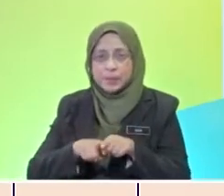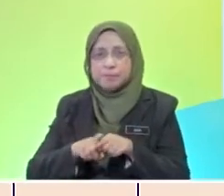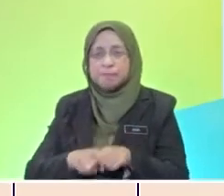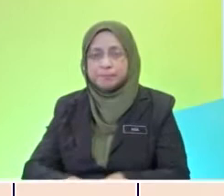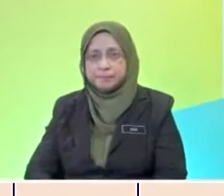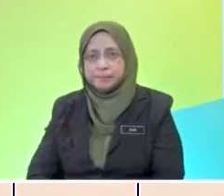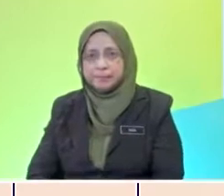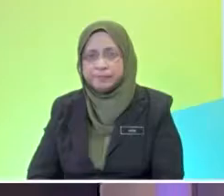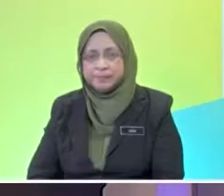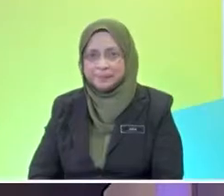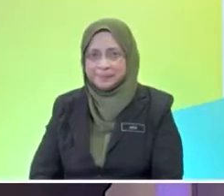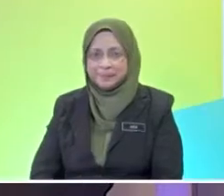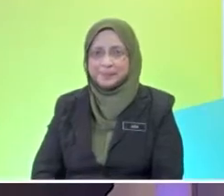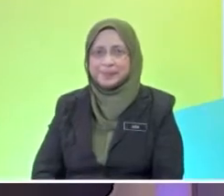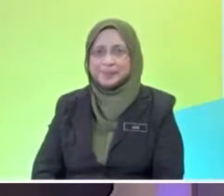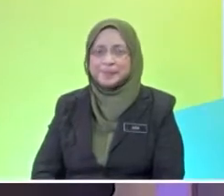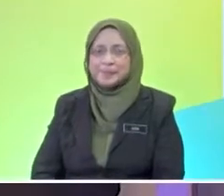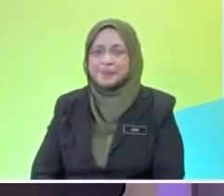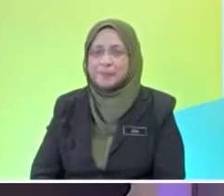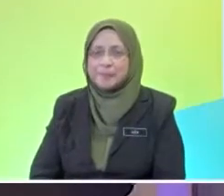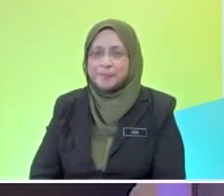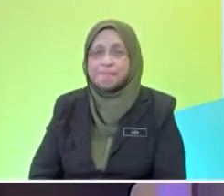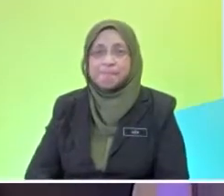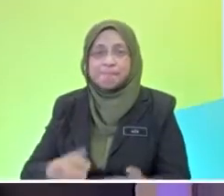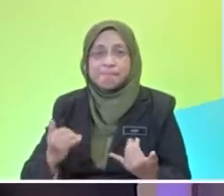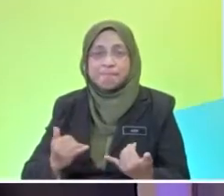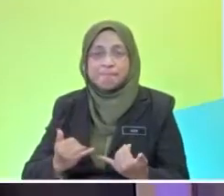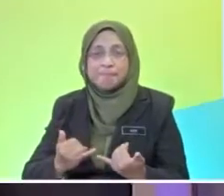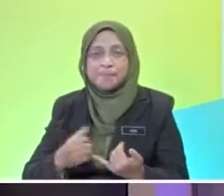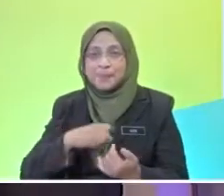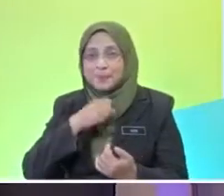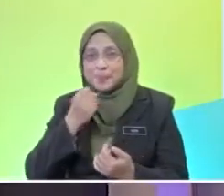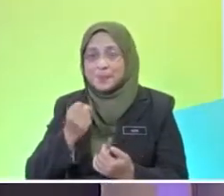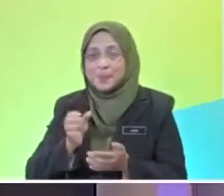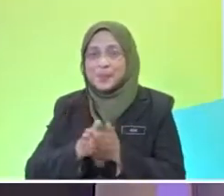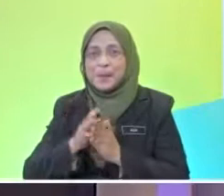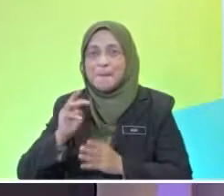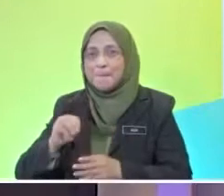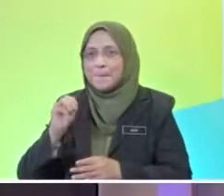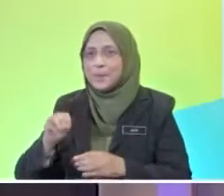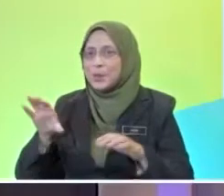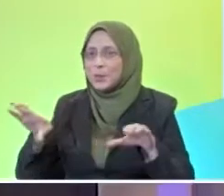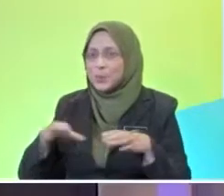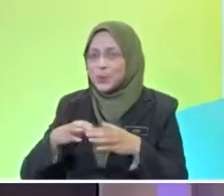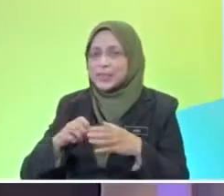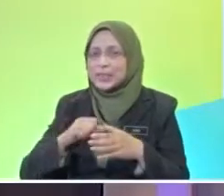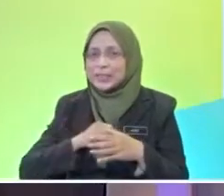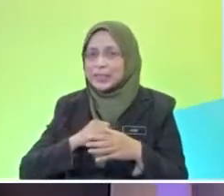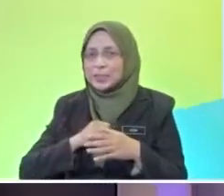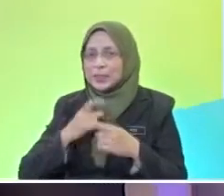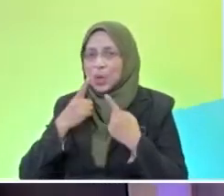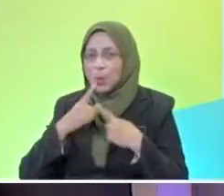tadi saya bantu dan bimbing. Sekarang kita nak serahkan sendiri kepada murid-murid kita yang berada di atas